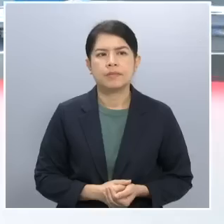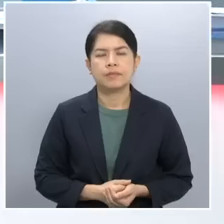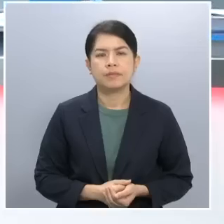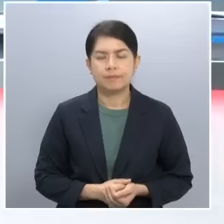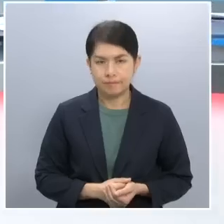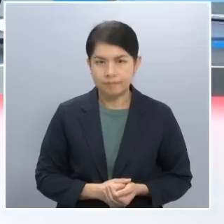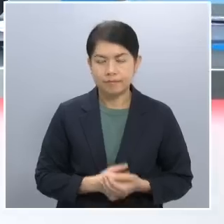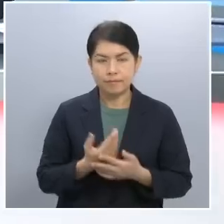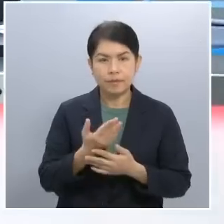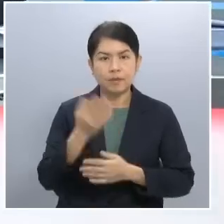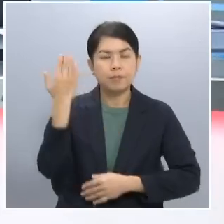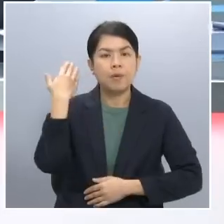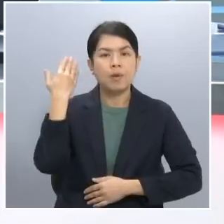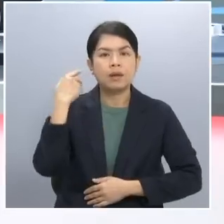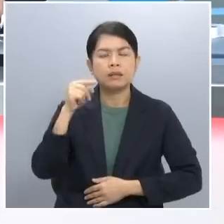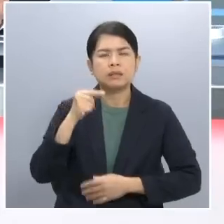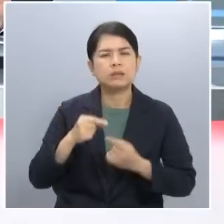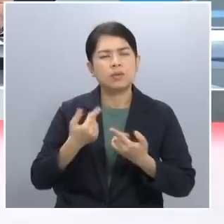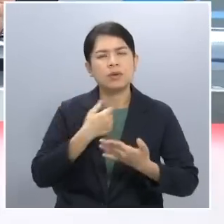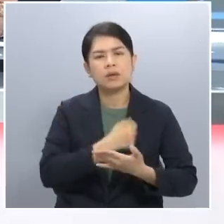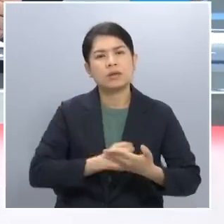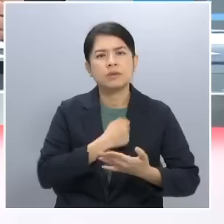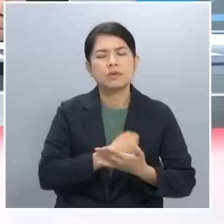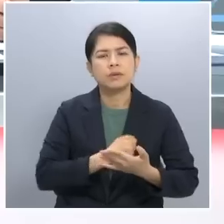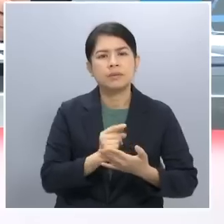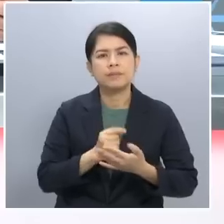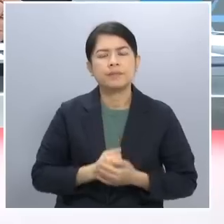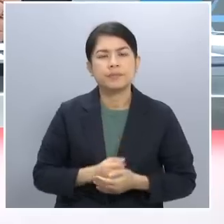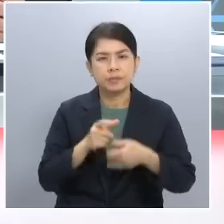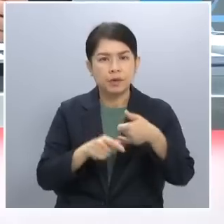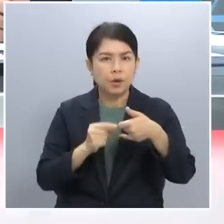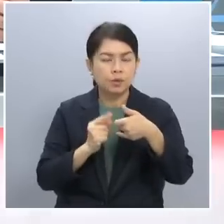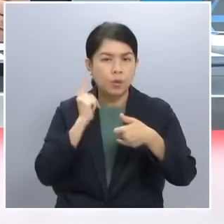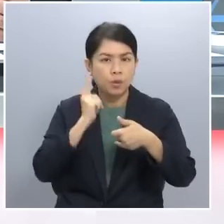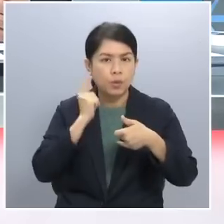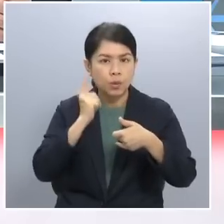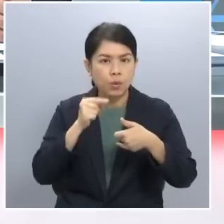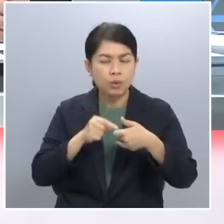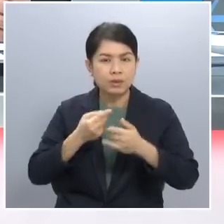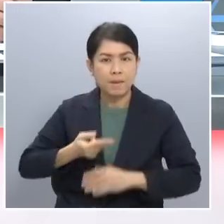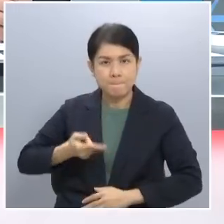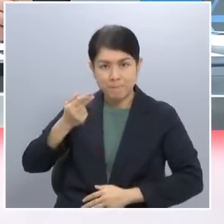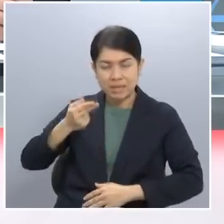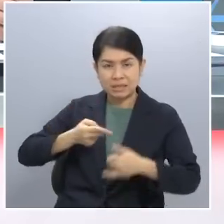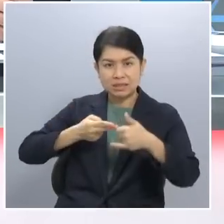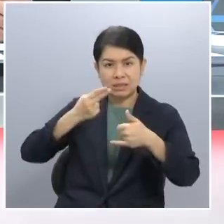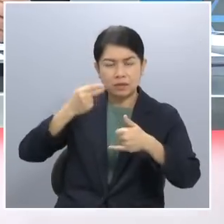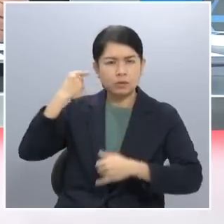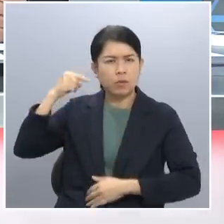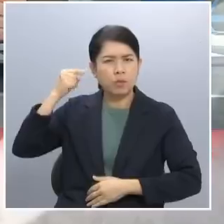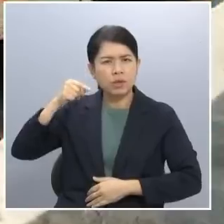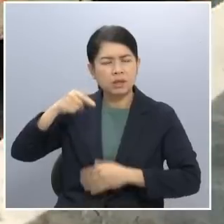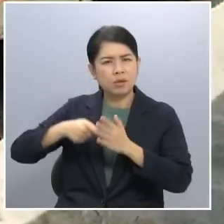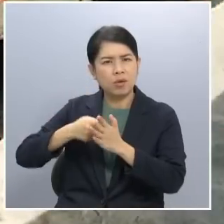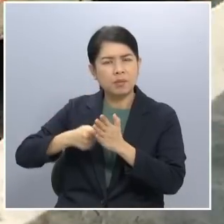ผู้ชมครับเมื่อวานนี้มีเหตุสะเทือนขวัญ นะครับมีคุณลุงคนหนึ่งฮะใช้วุธปืนเนี่ยไปยิงคุณผู้หญิงคนหนึ่งสาเหตุทั้งหม